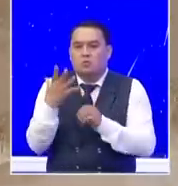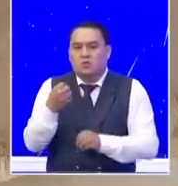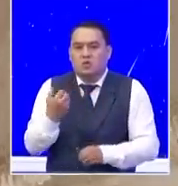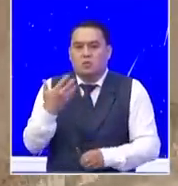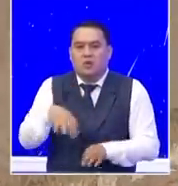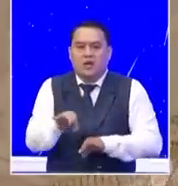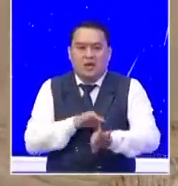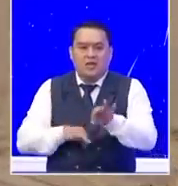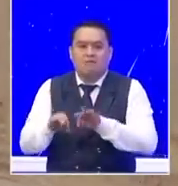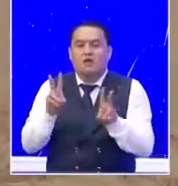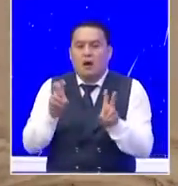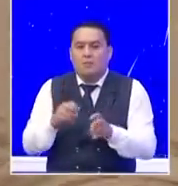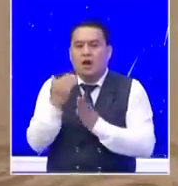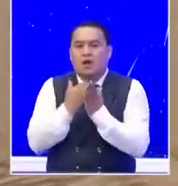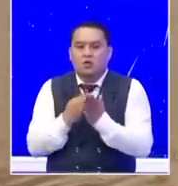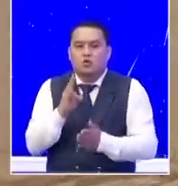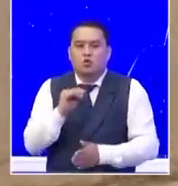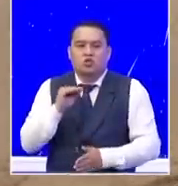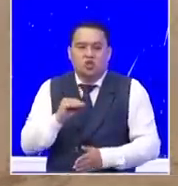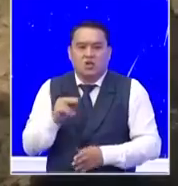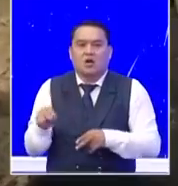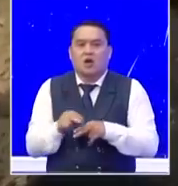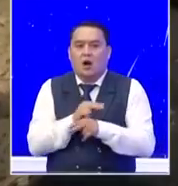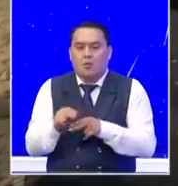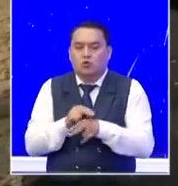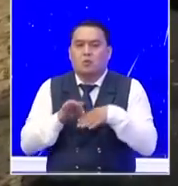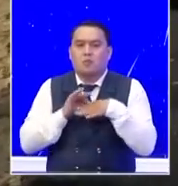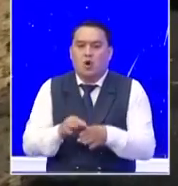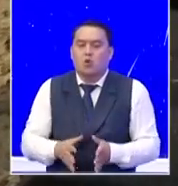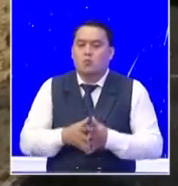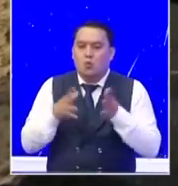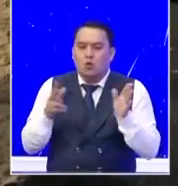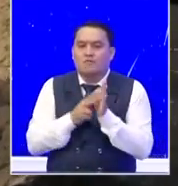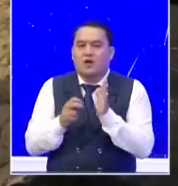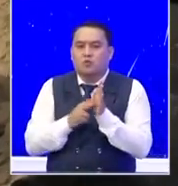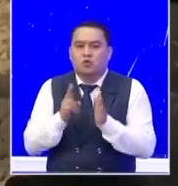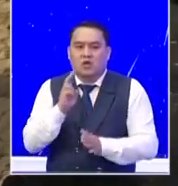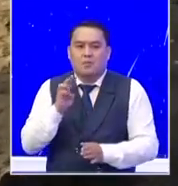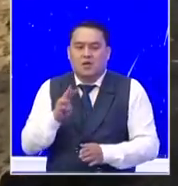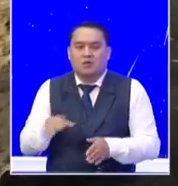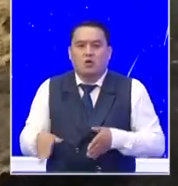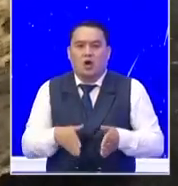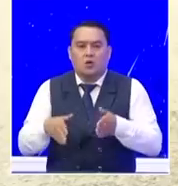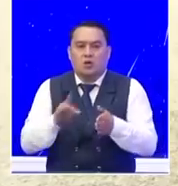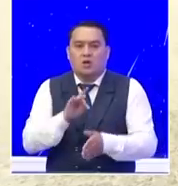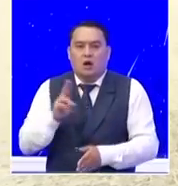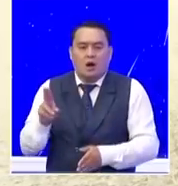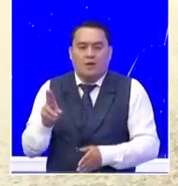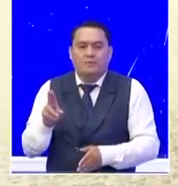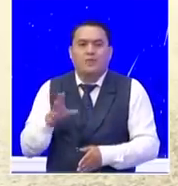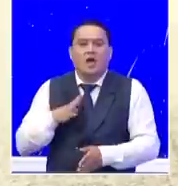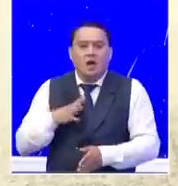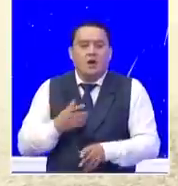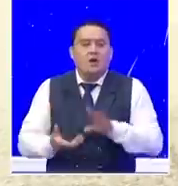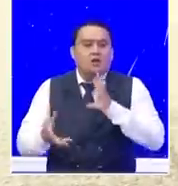550 проектов. В рамках программы «Нурлы-Жер» реконструкцию и ремонт пройдут более 800 километров автодорог республиканского значения.